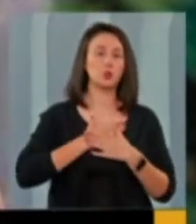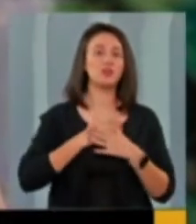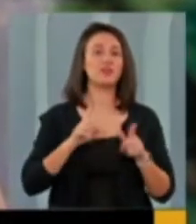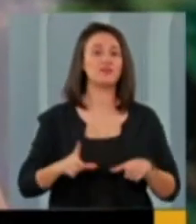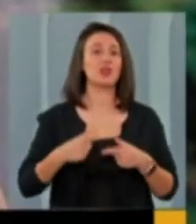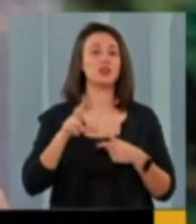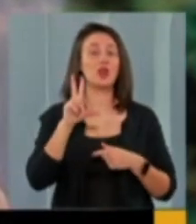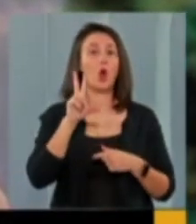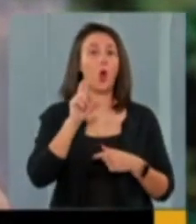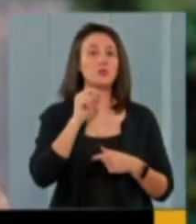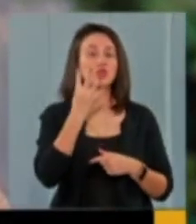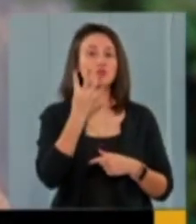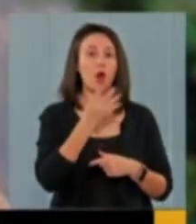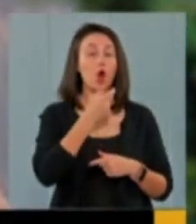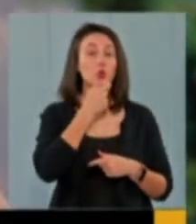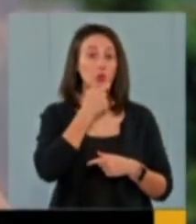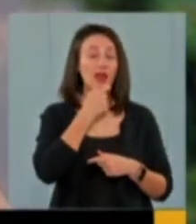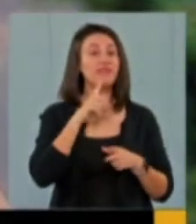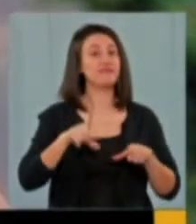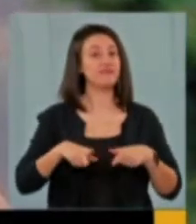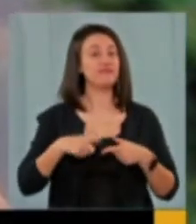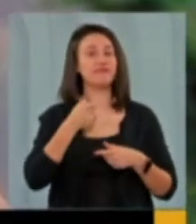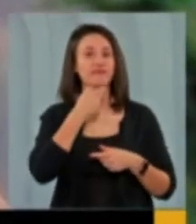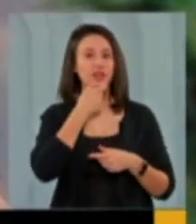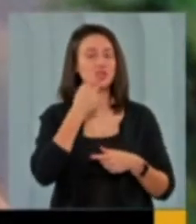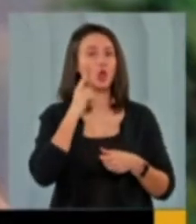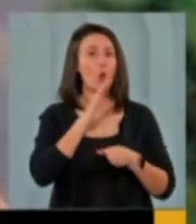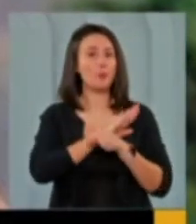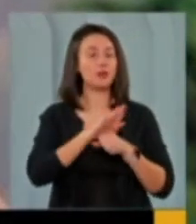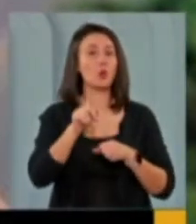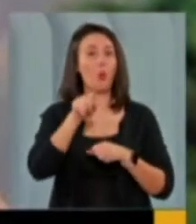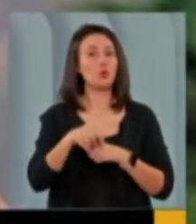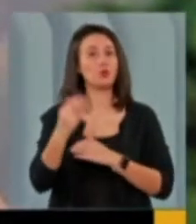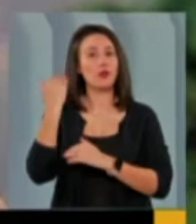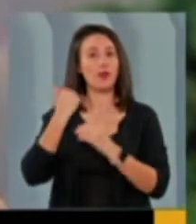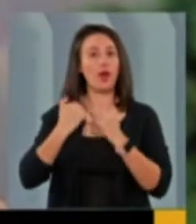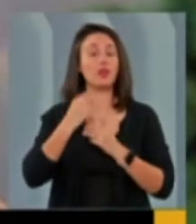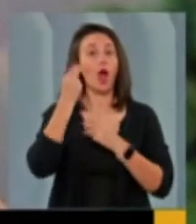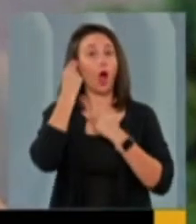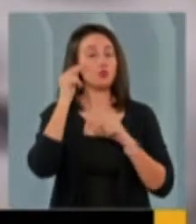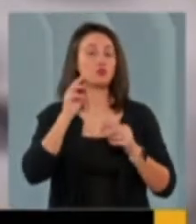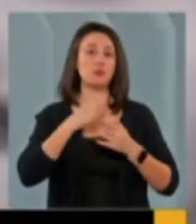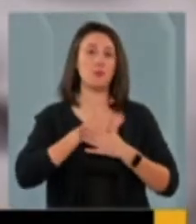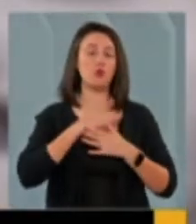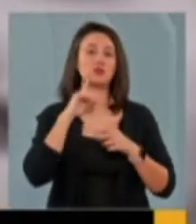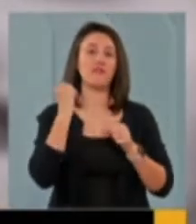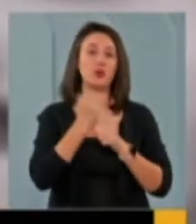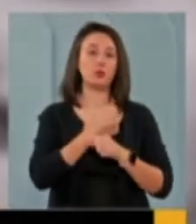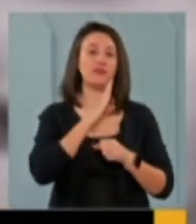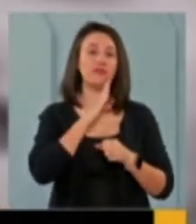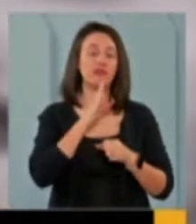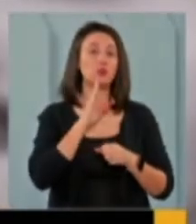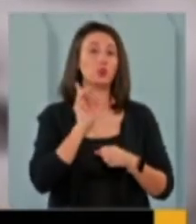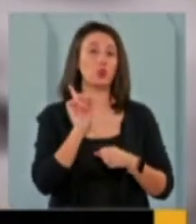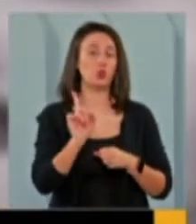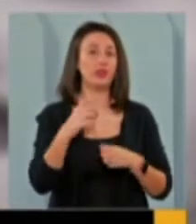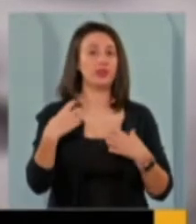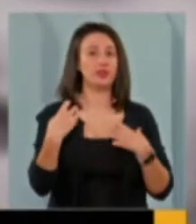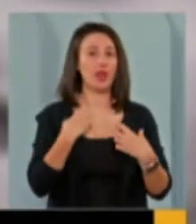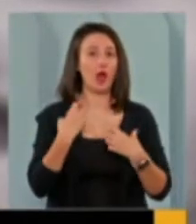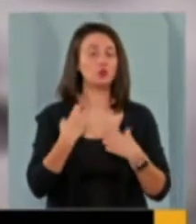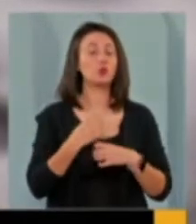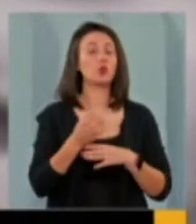la vârsta de 84 de ani, vârstă pe care o împlinise cu aproape o lună înainte. Anunțul morții a fost făcut pe pagina de Facebook a